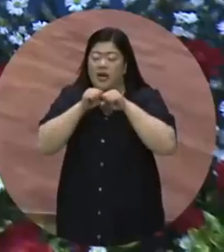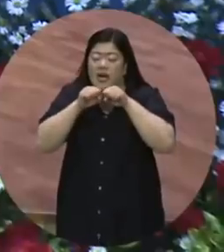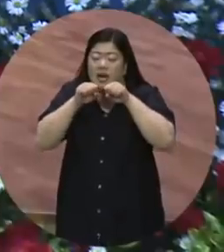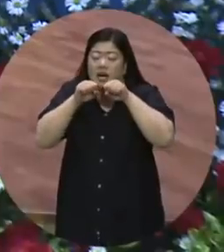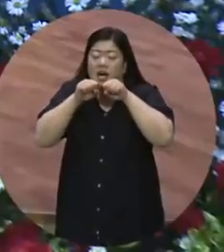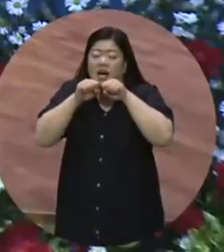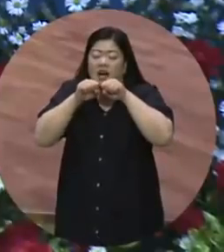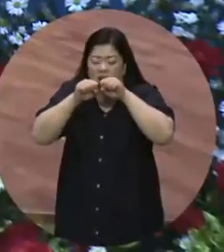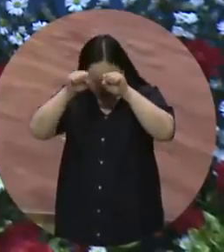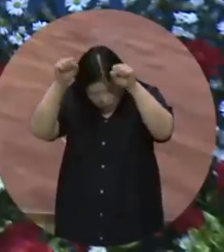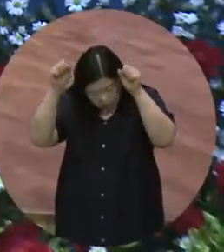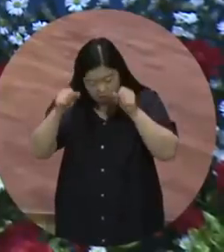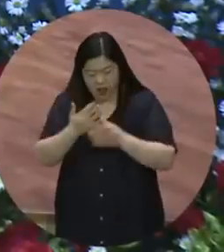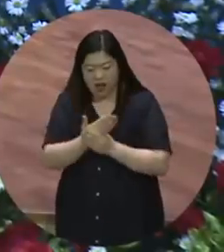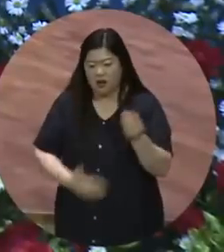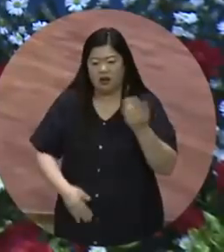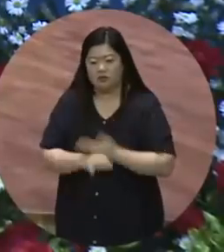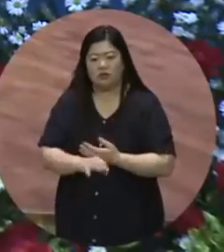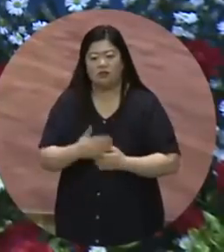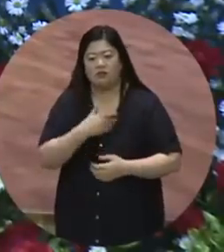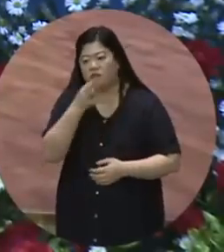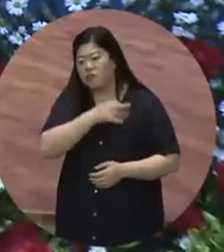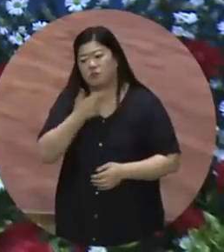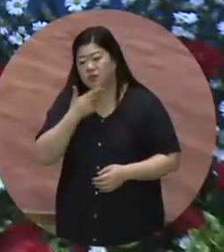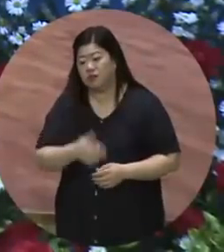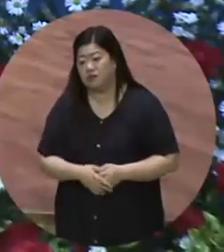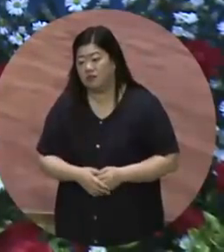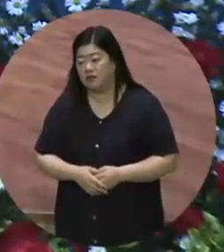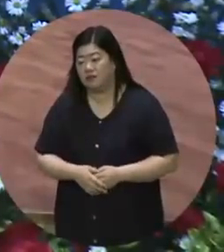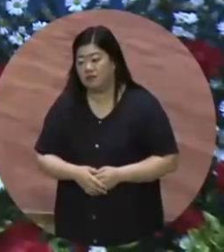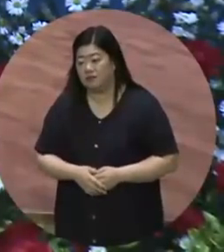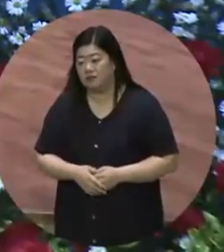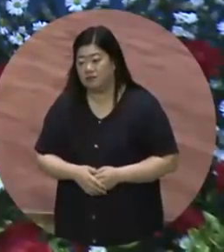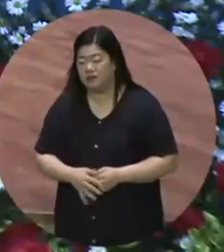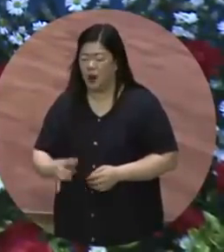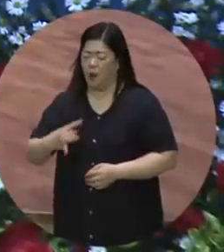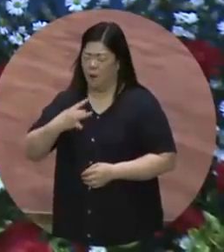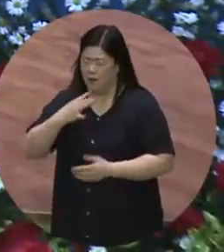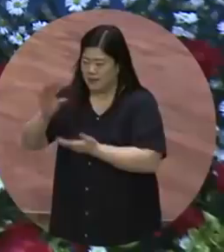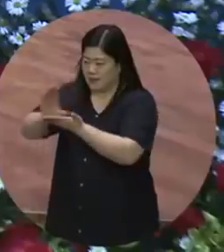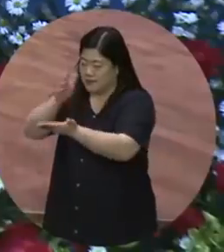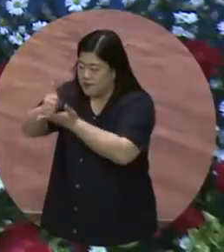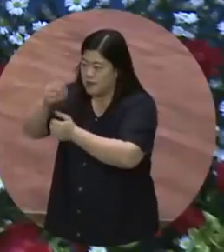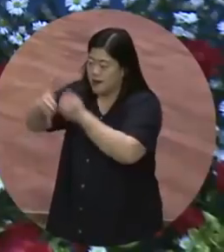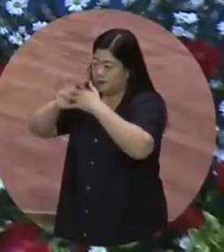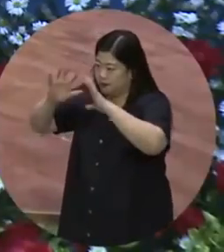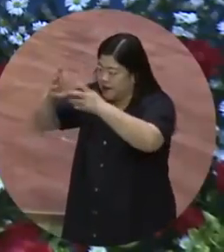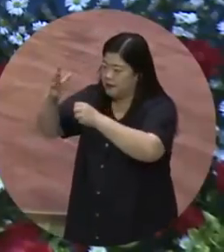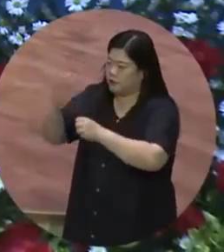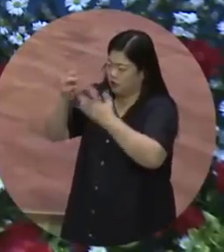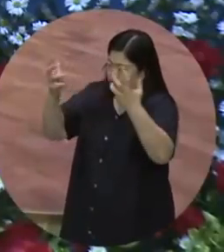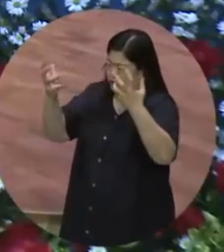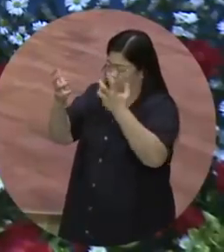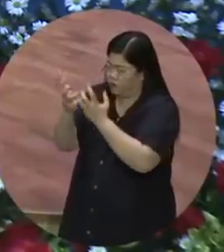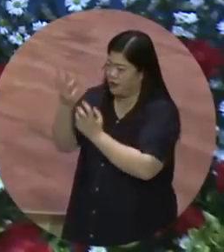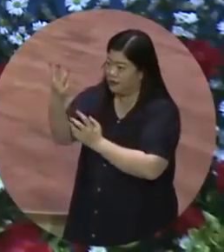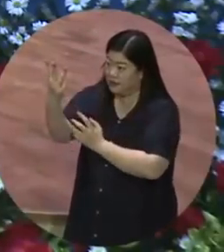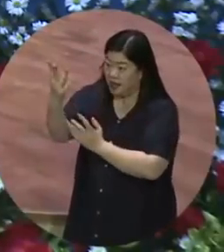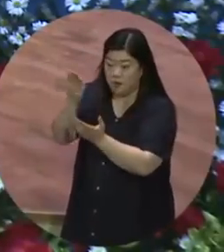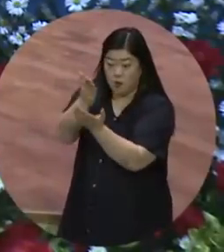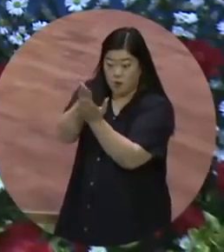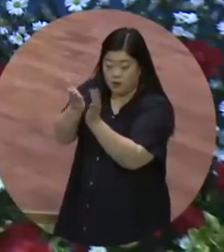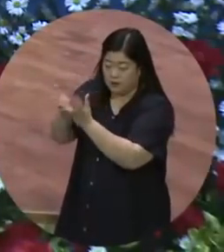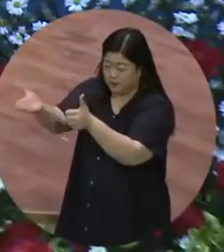내 힘과 능력이 아니고 성령의 능력을 힘입어야 한다. 그 말이. 오직 그리스도, 오직 하나님 나라, 오직 성령 충만, 삼오늘